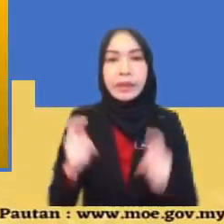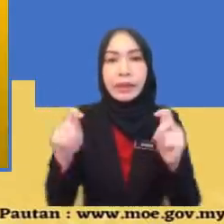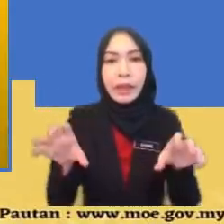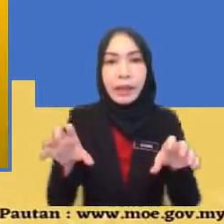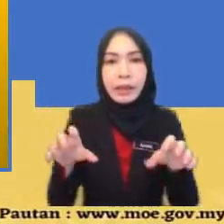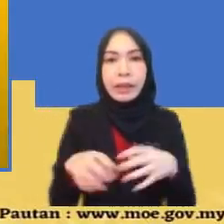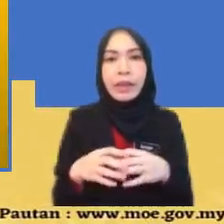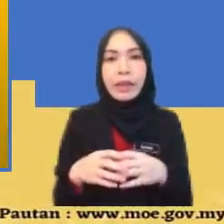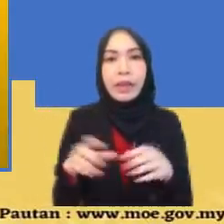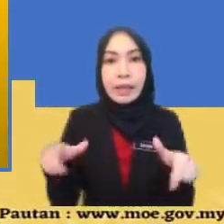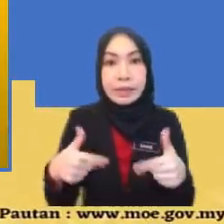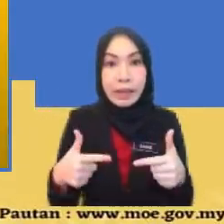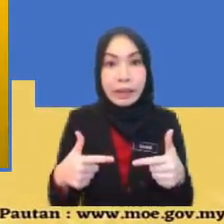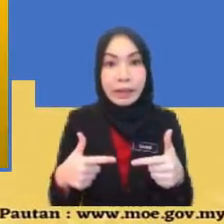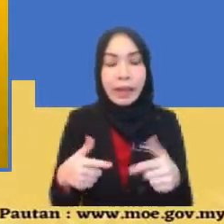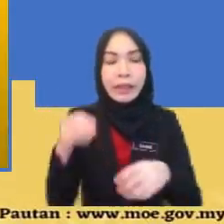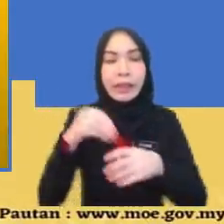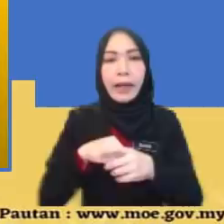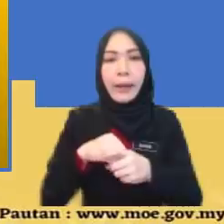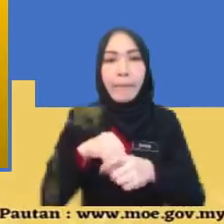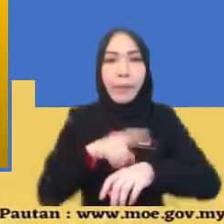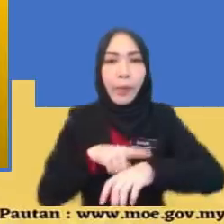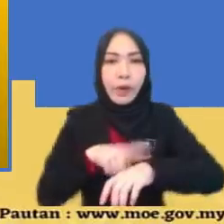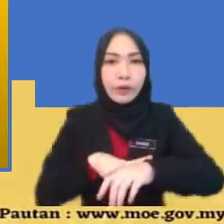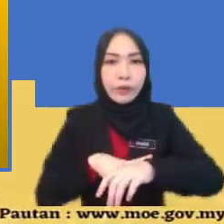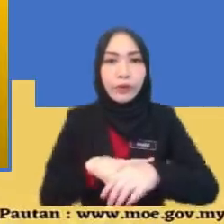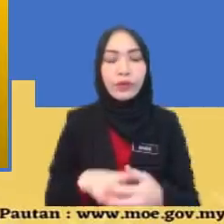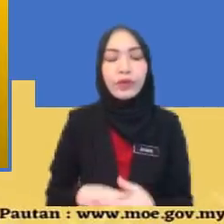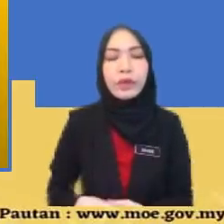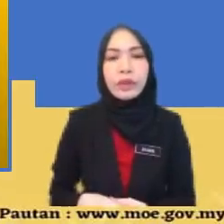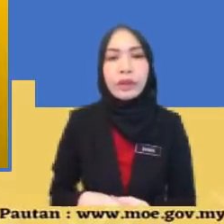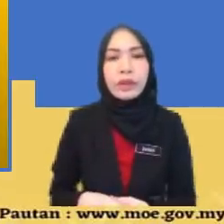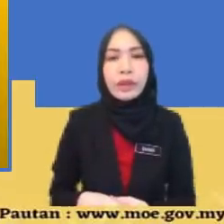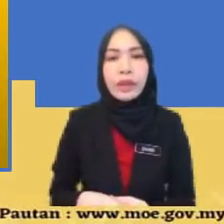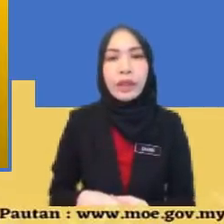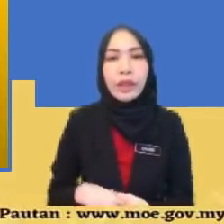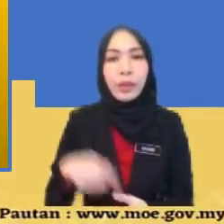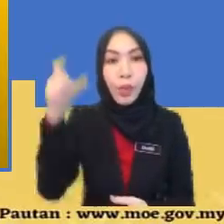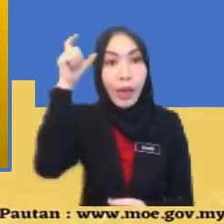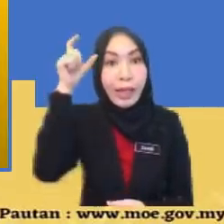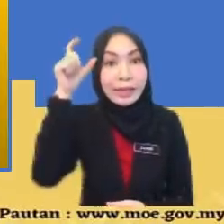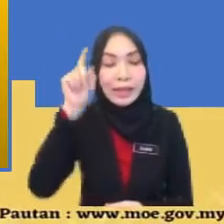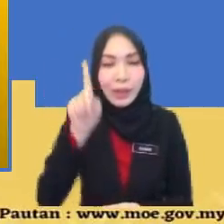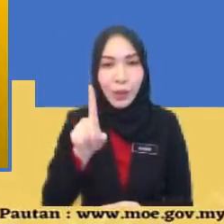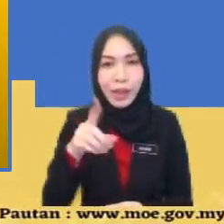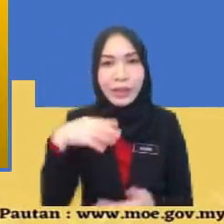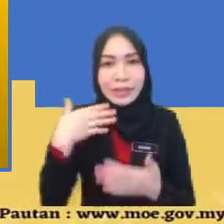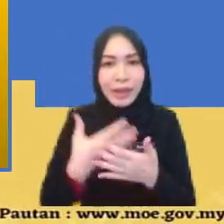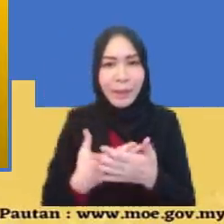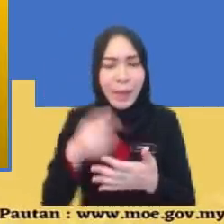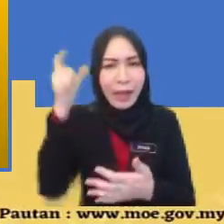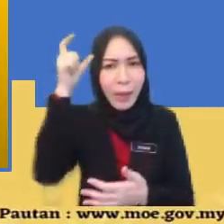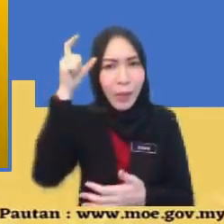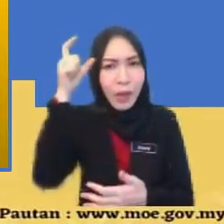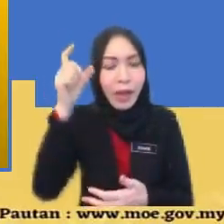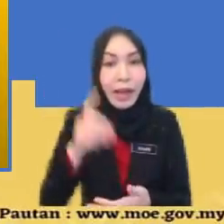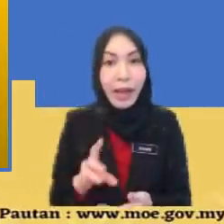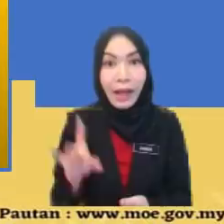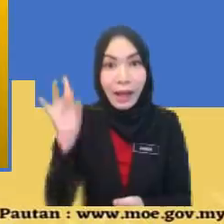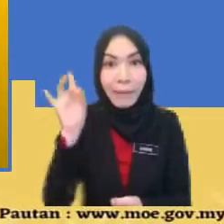Januari sehinggalah 31 ogos lagi mata pelajaran yang telah mencapai pelaksanaan kandungan asas klaim